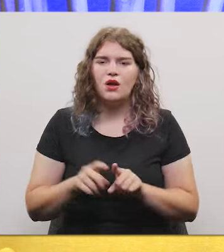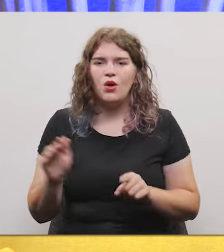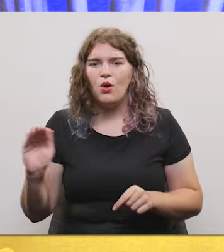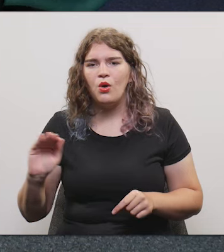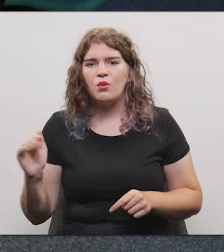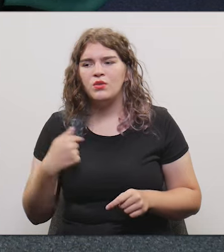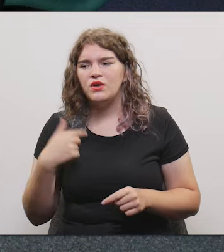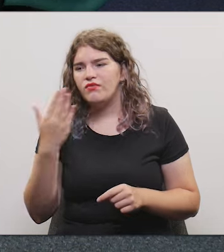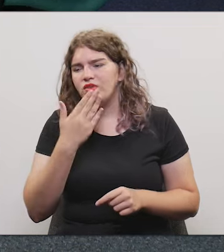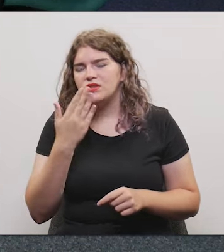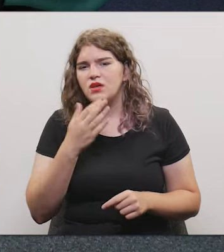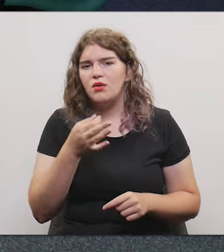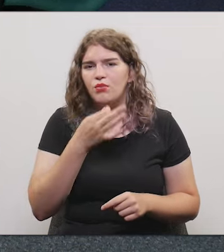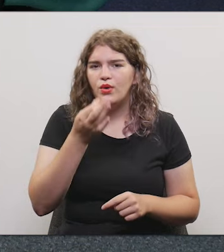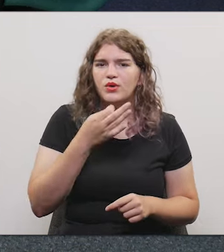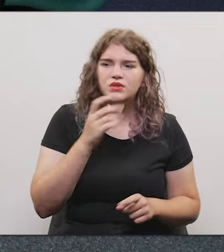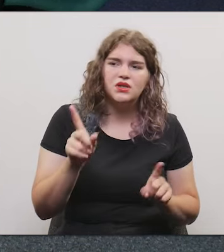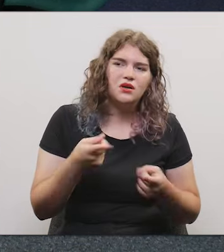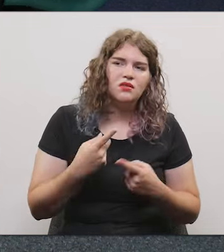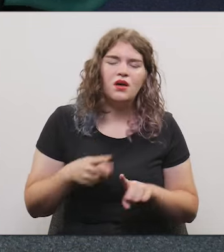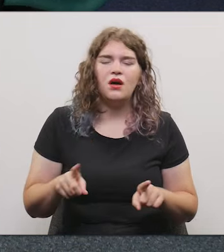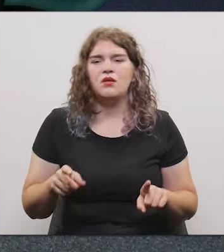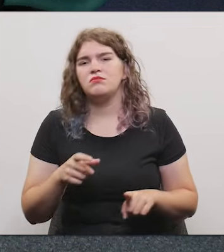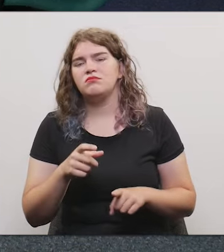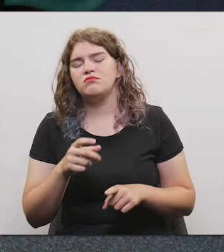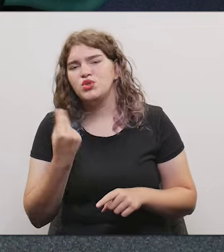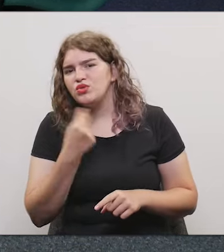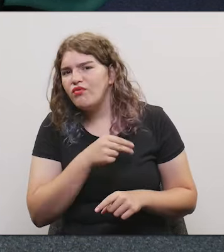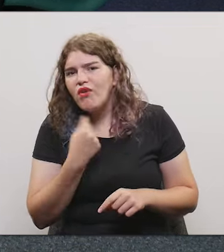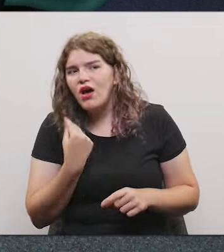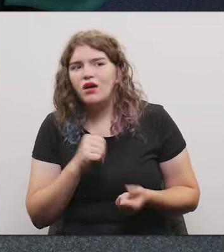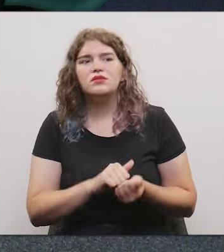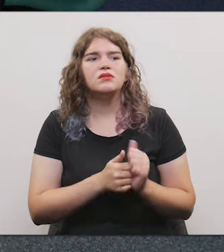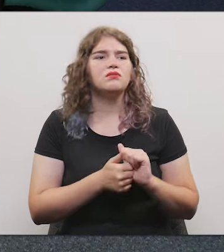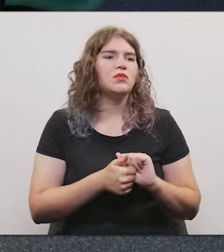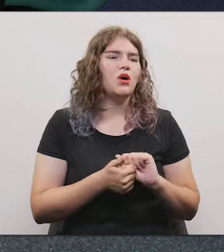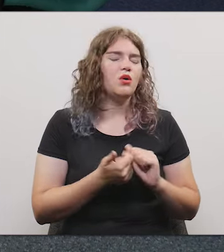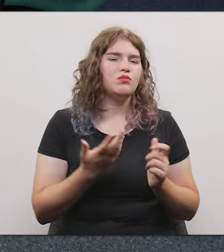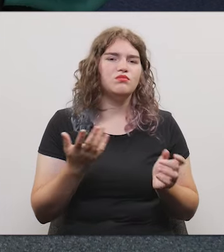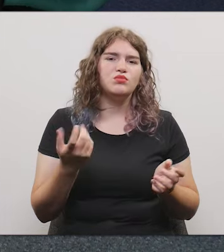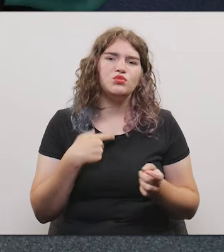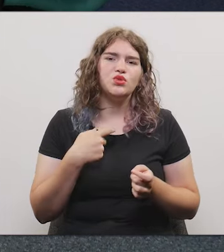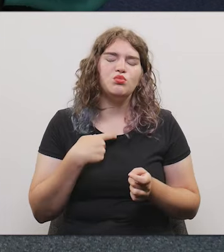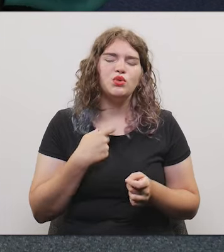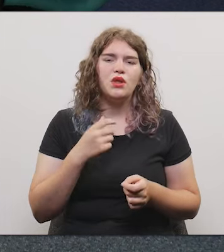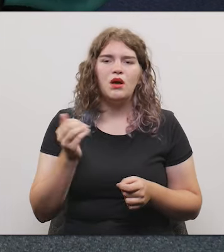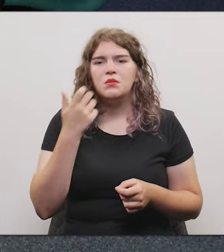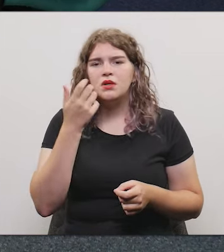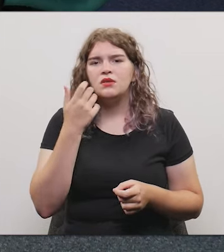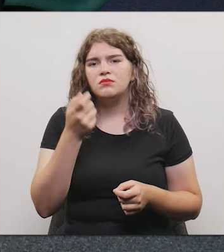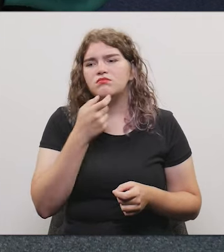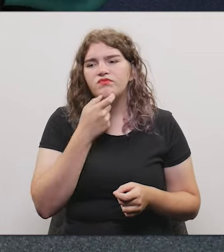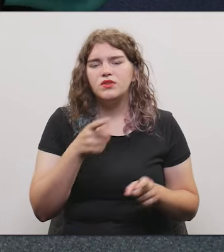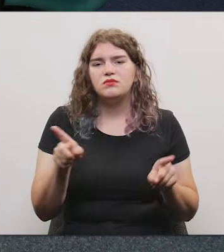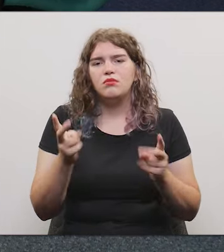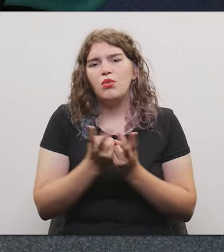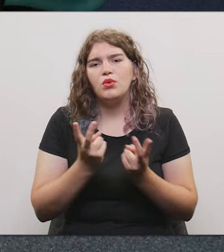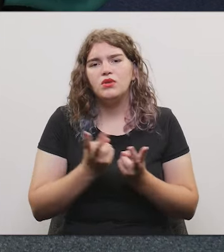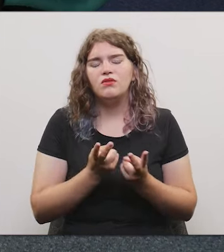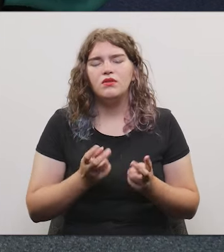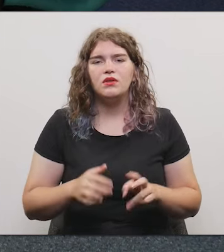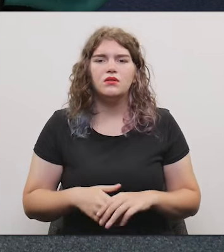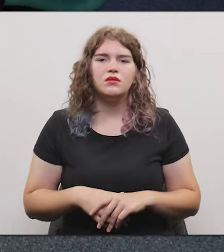Ca și copil învățam poezii, mai cântam o cântare, ce puteam pe măsura vârstei.